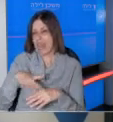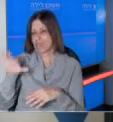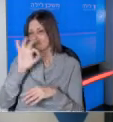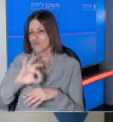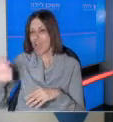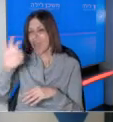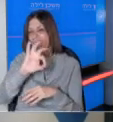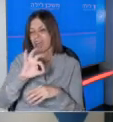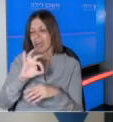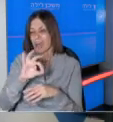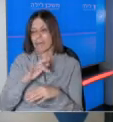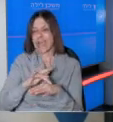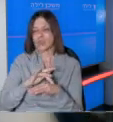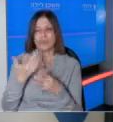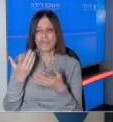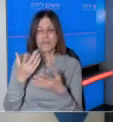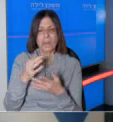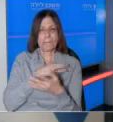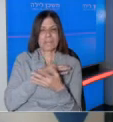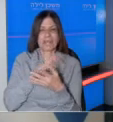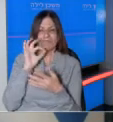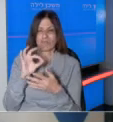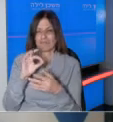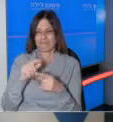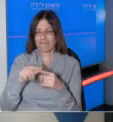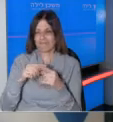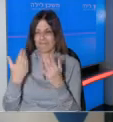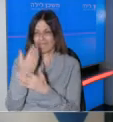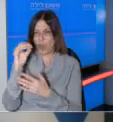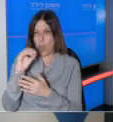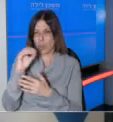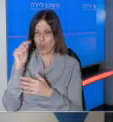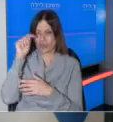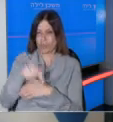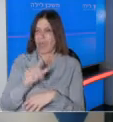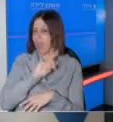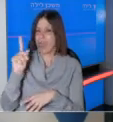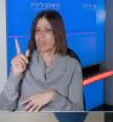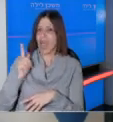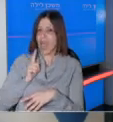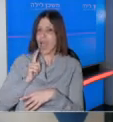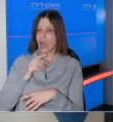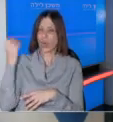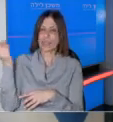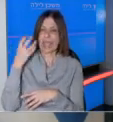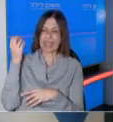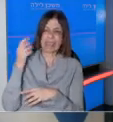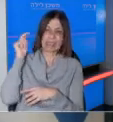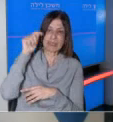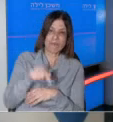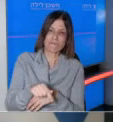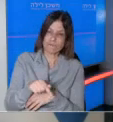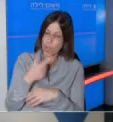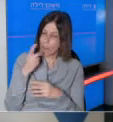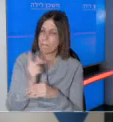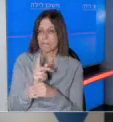שלכם חשופים ופגיעים לאומיקרון שמגיע. אל תחכו שניידת תגיע אליכם,